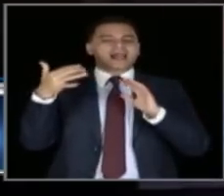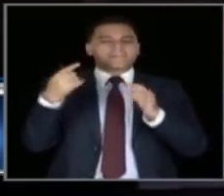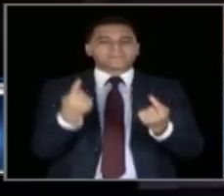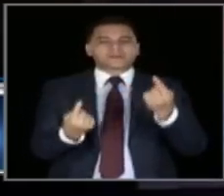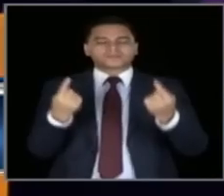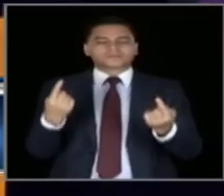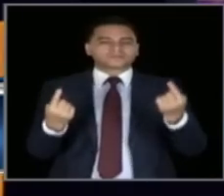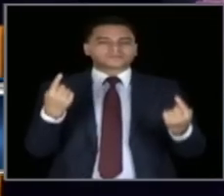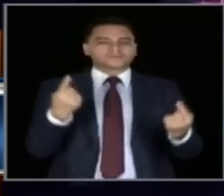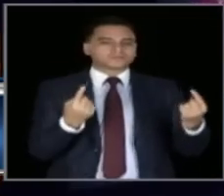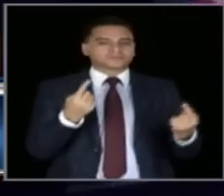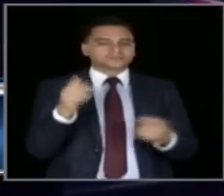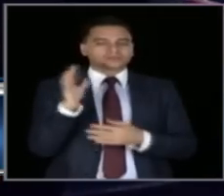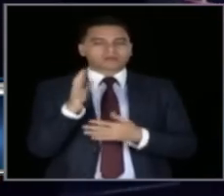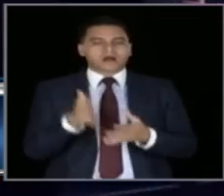مساحتها حوالي